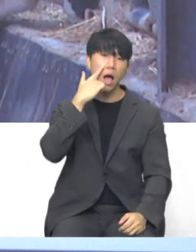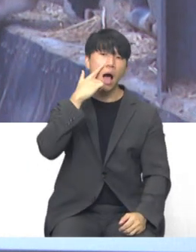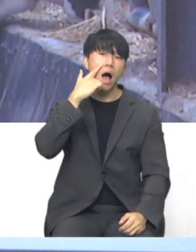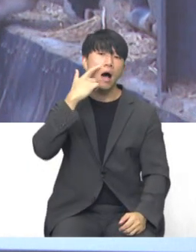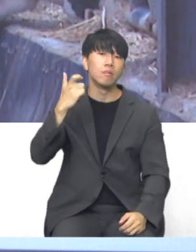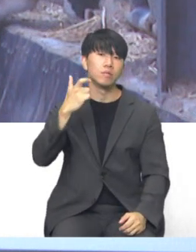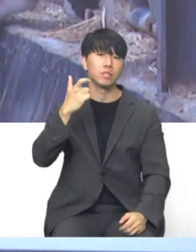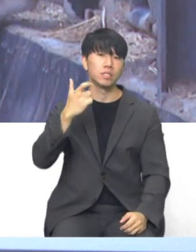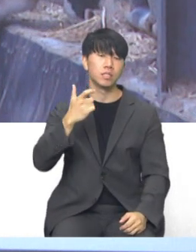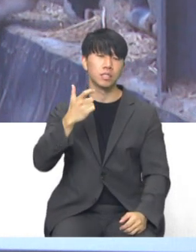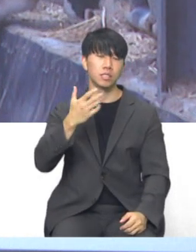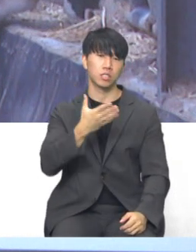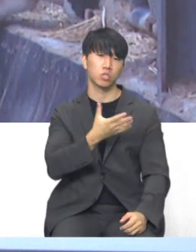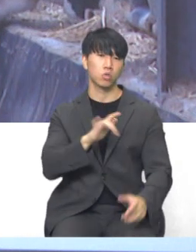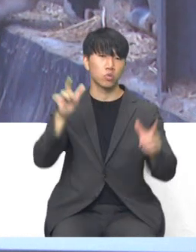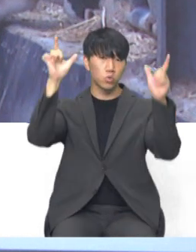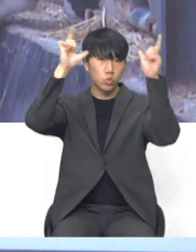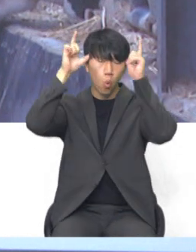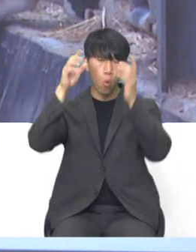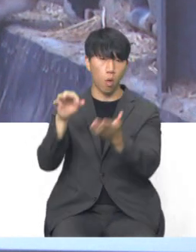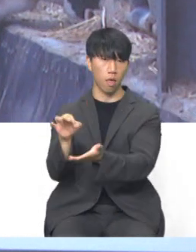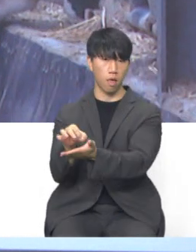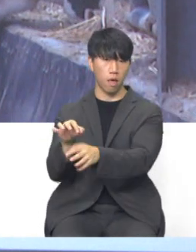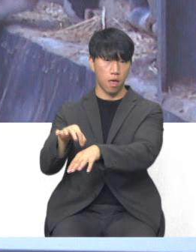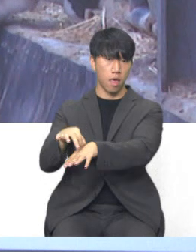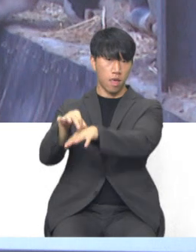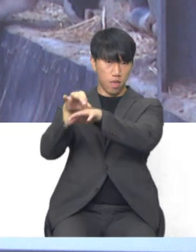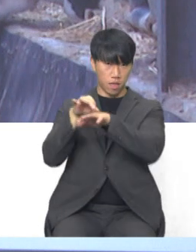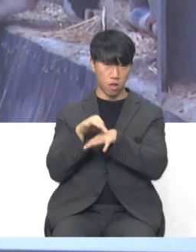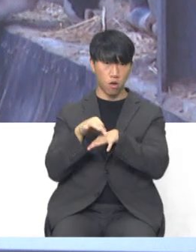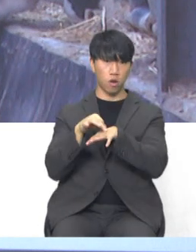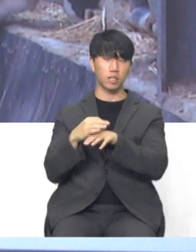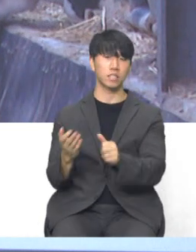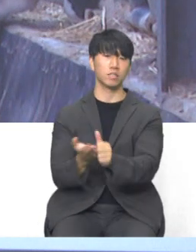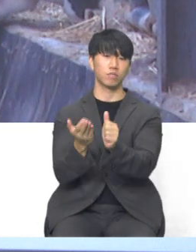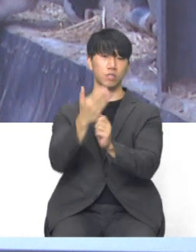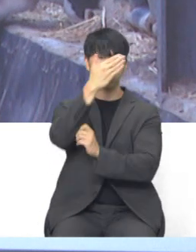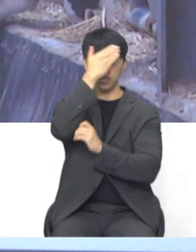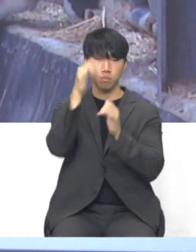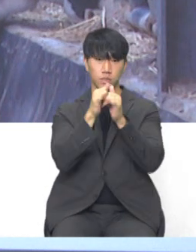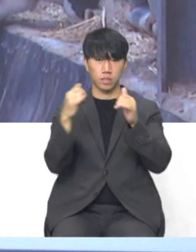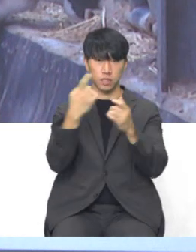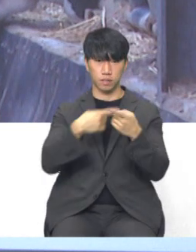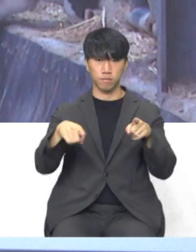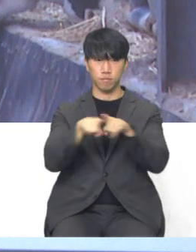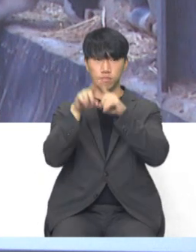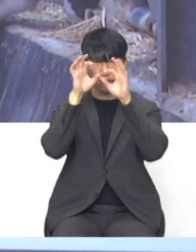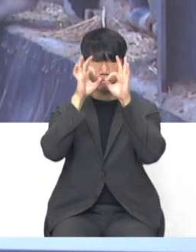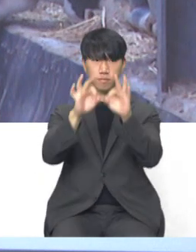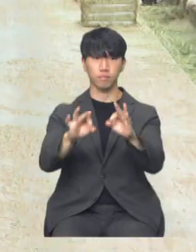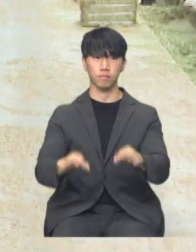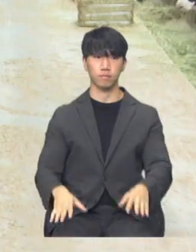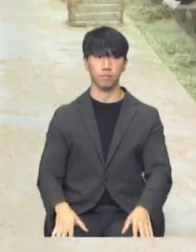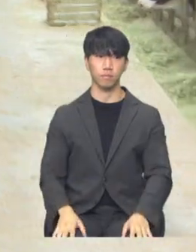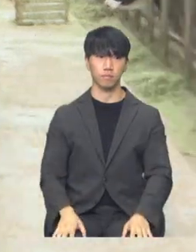물려받아 사업가로 성공을 이어가고 있는 청년 농부를 HCN 오승훈 기자가 만나봤습니다.